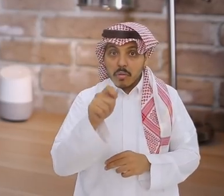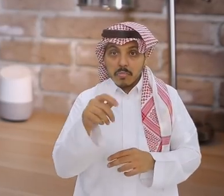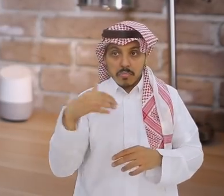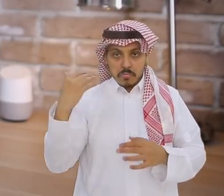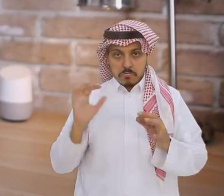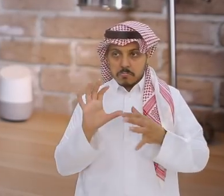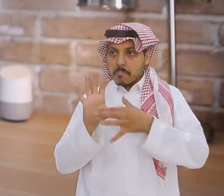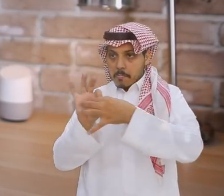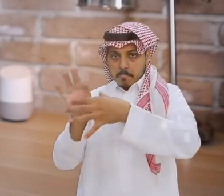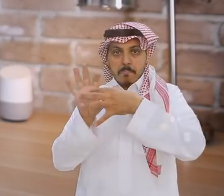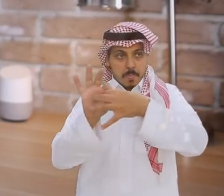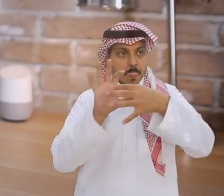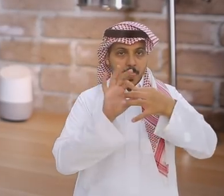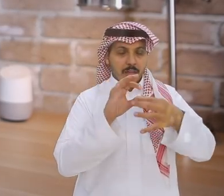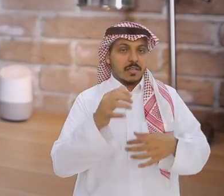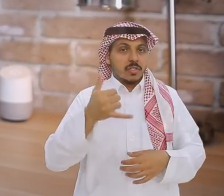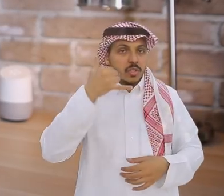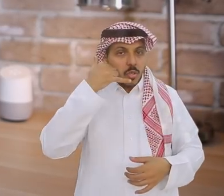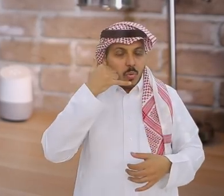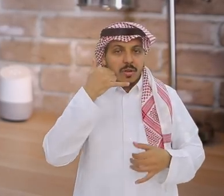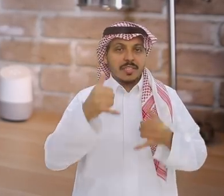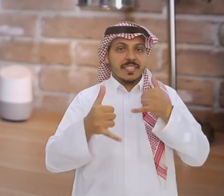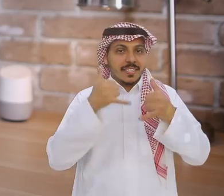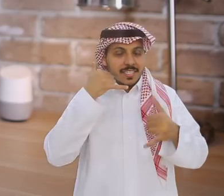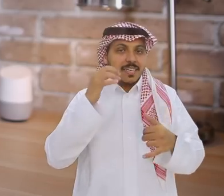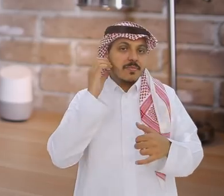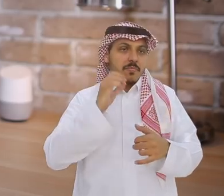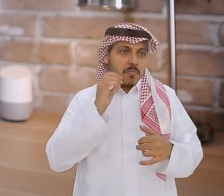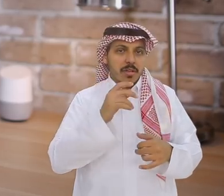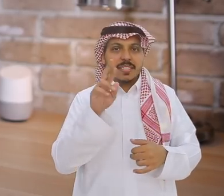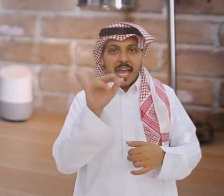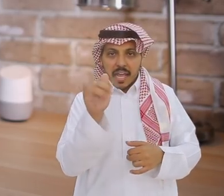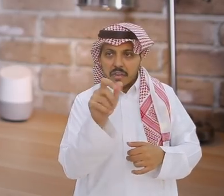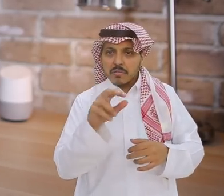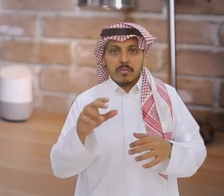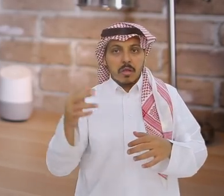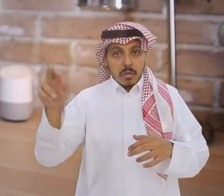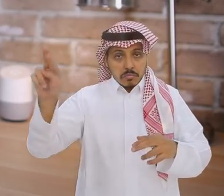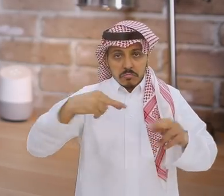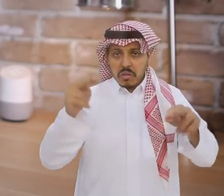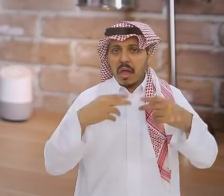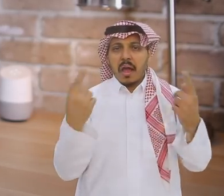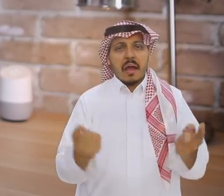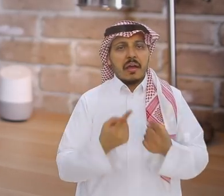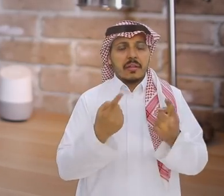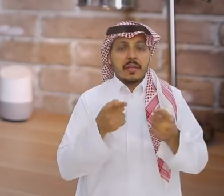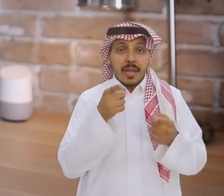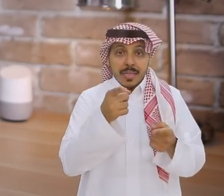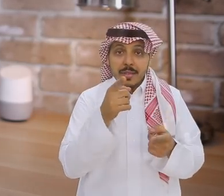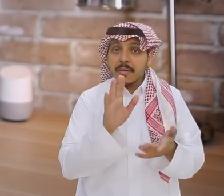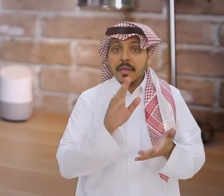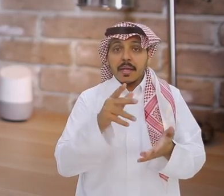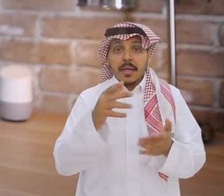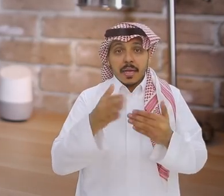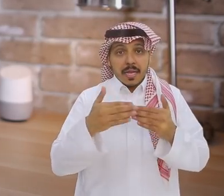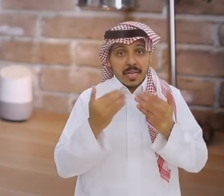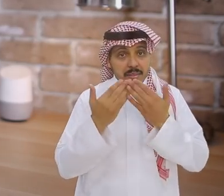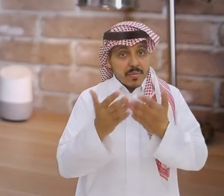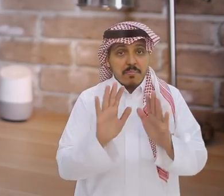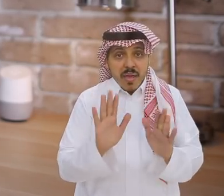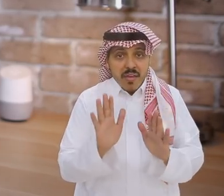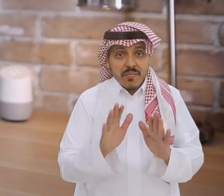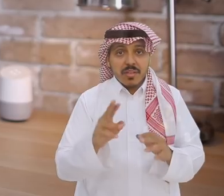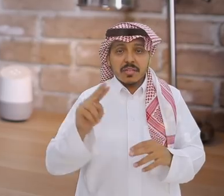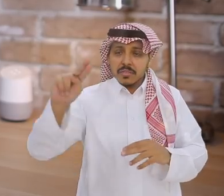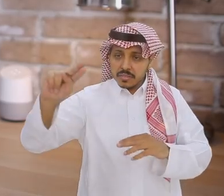مع نفس المشغلين حقون الاتصالات حتبدأ تصير عندنا هذه الخدمة بشكل جدا طبيعي، وإذا ما عندك الخدمة أو ما فعلتها